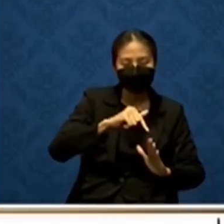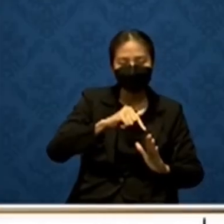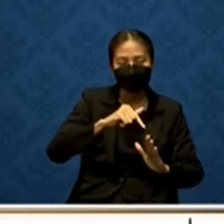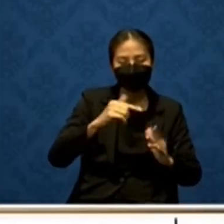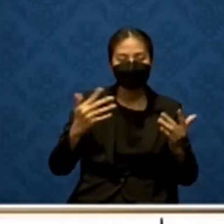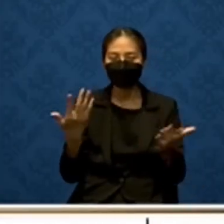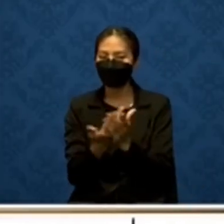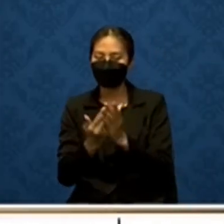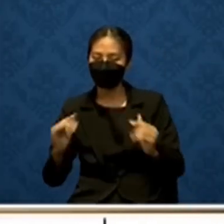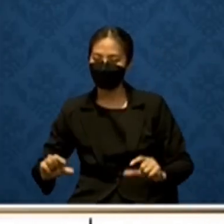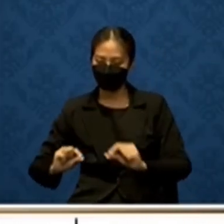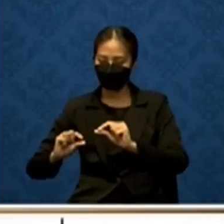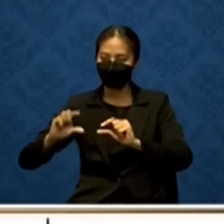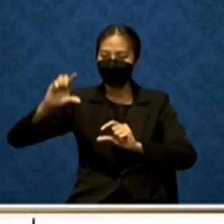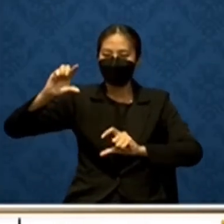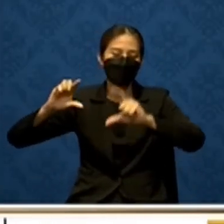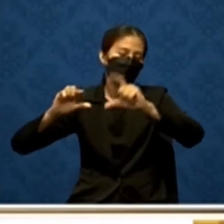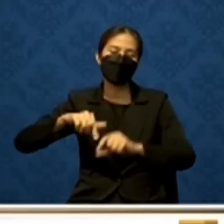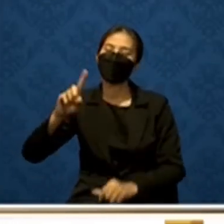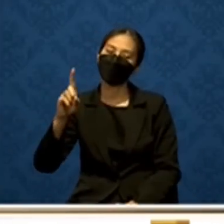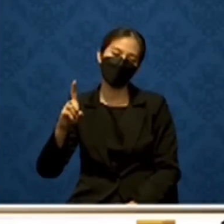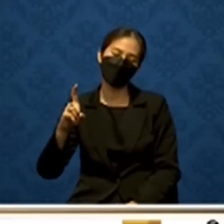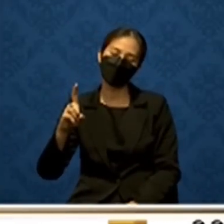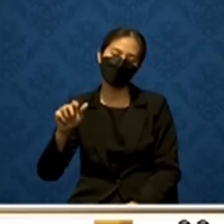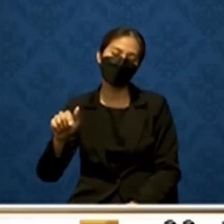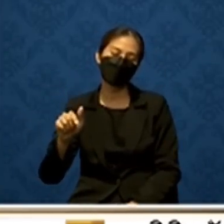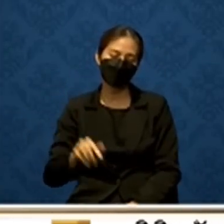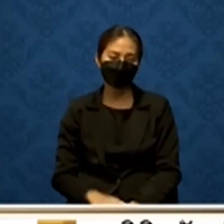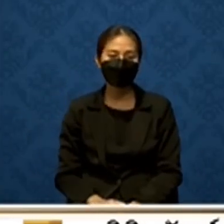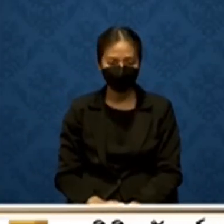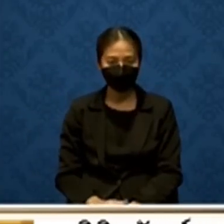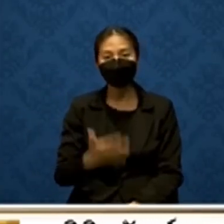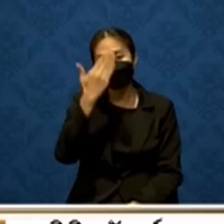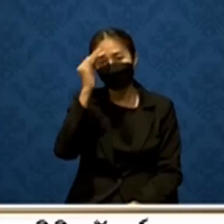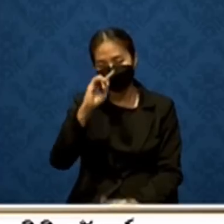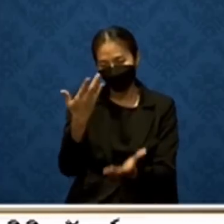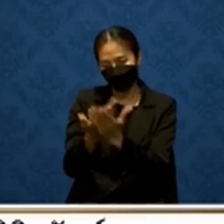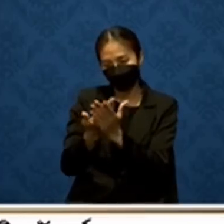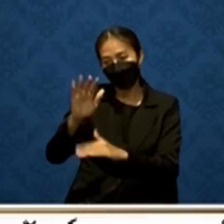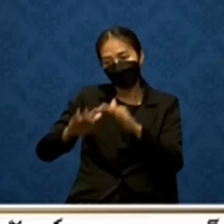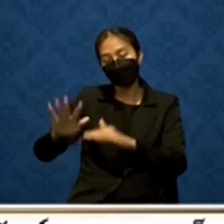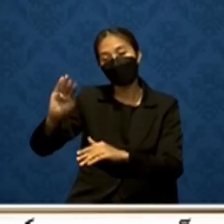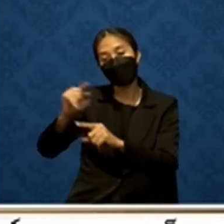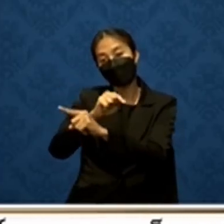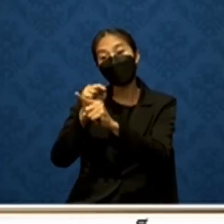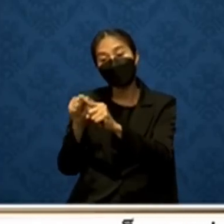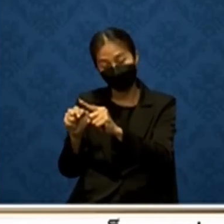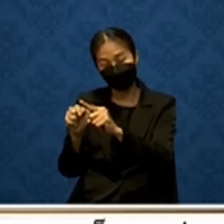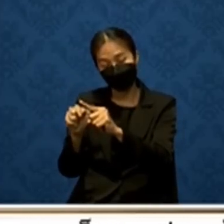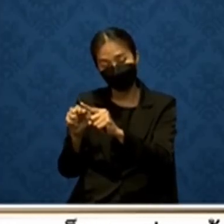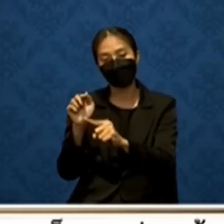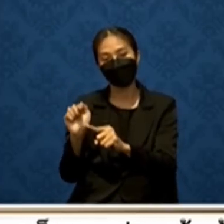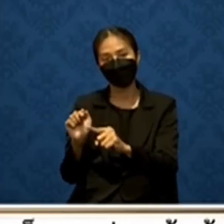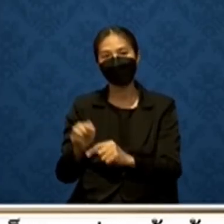อัี้คเปปัญหาเรื่องช้างป่วยทปับตวไมได้อยทผมบอก40% ของเมตรเงินพูดกนใหเหภาพดกว่า